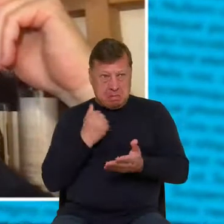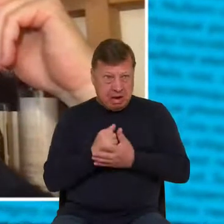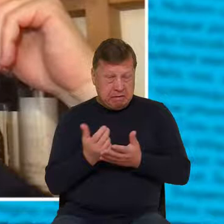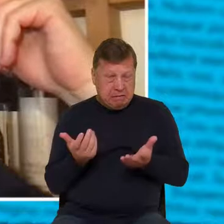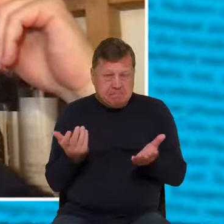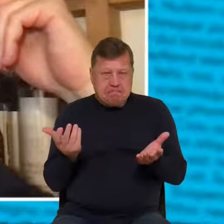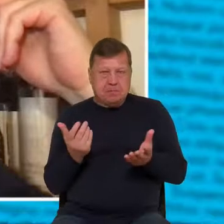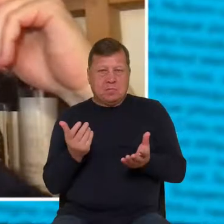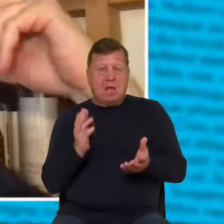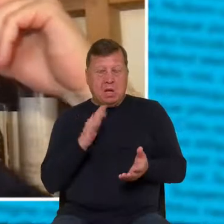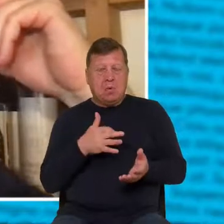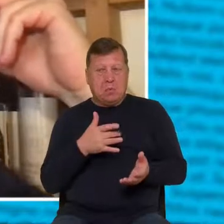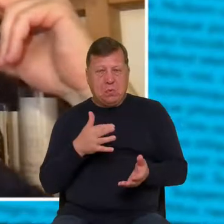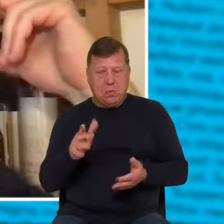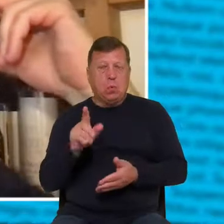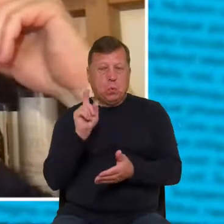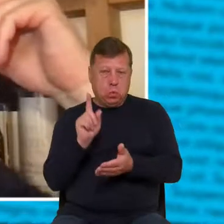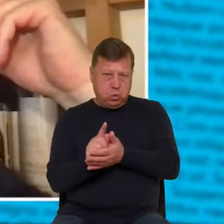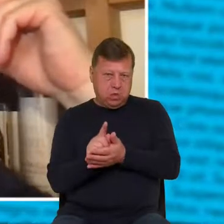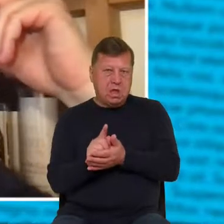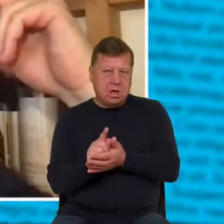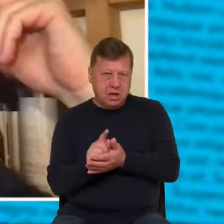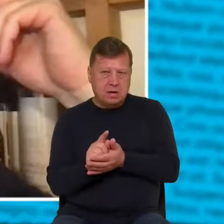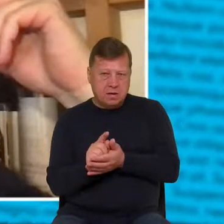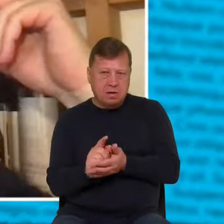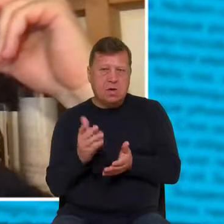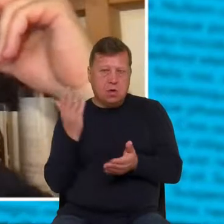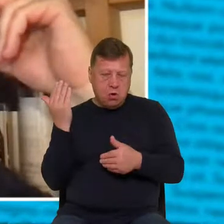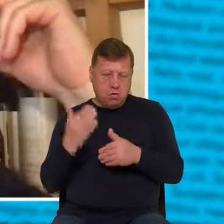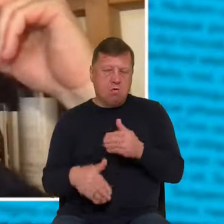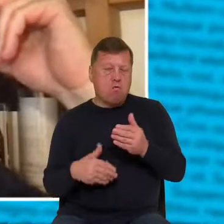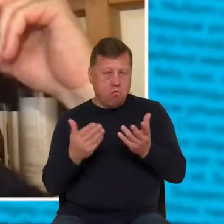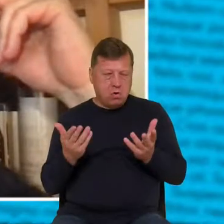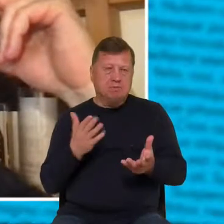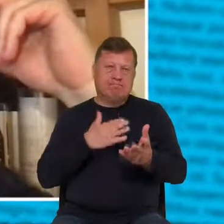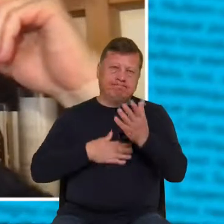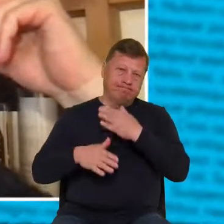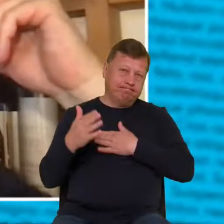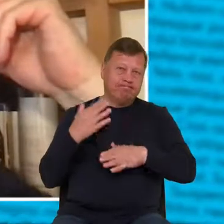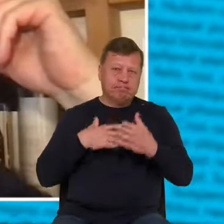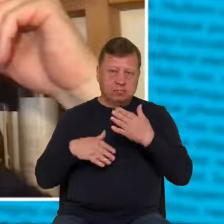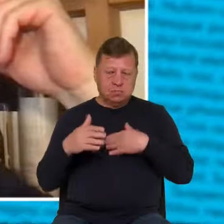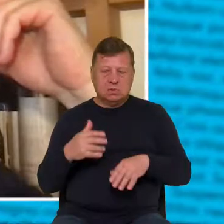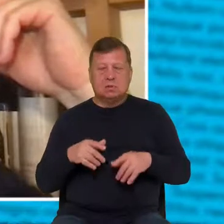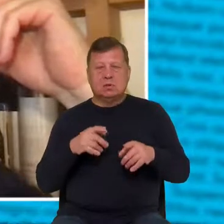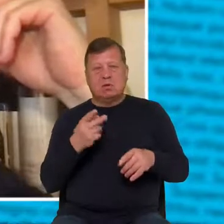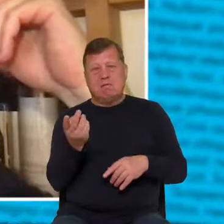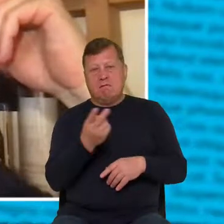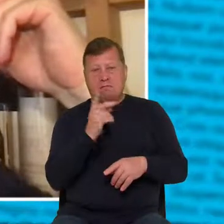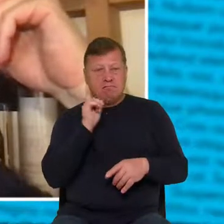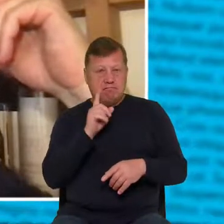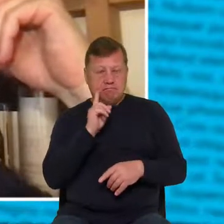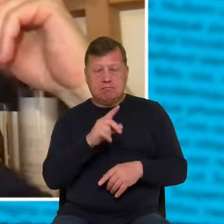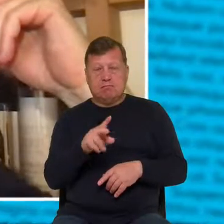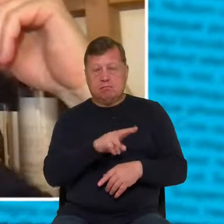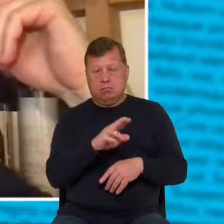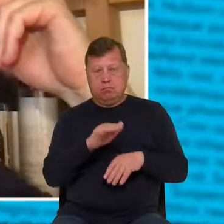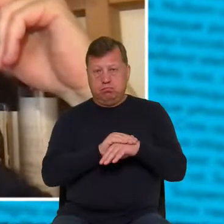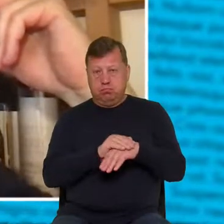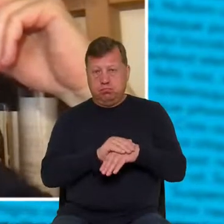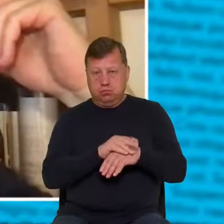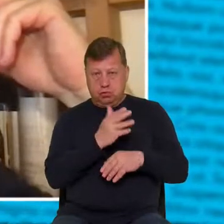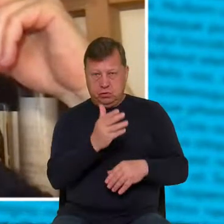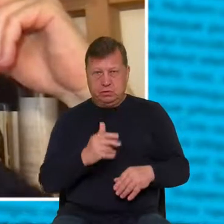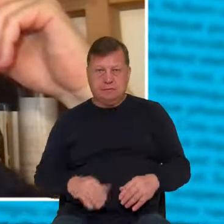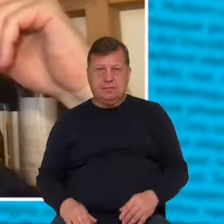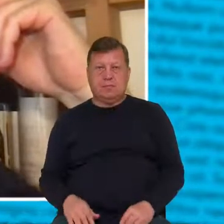mi się, że udało się. Jestem zadowolony z efektu końcowego. Rami i Bassam są bardzo dobrymi przyjaciółmi.